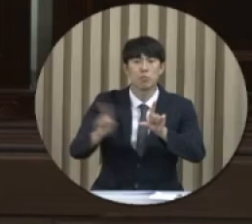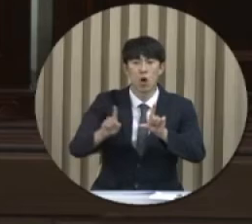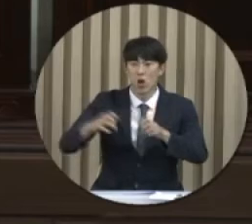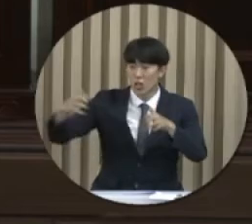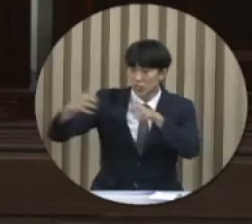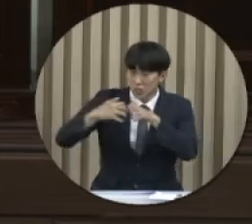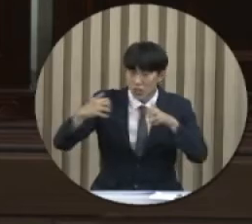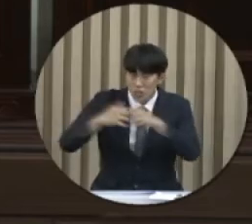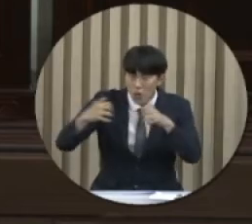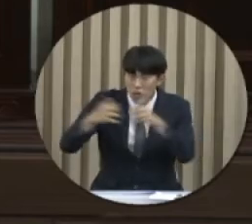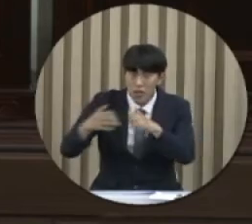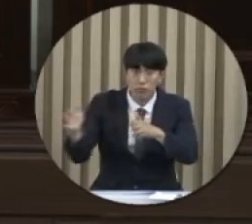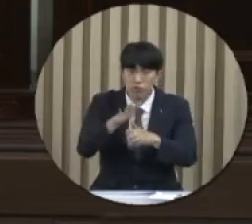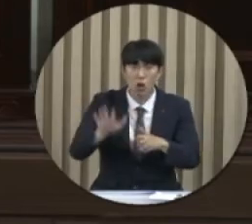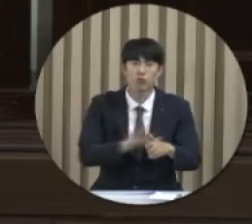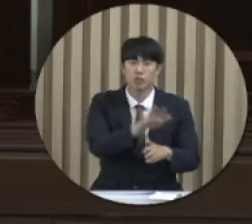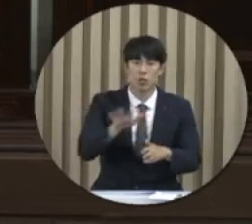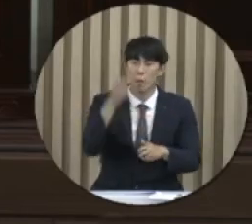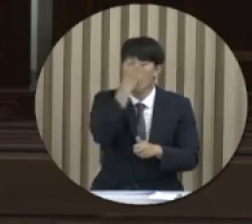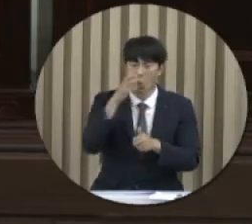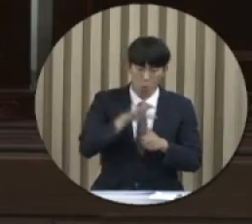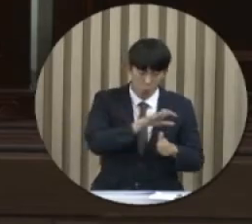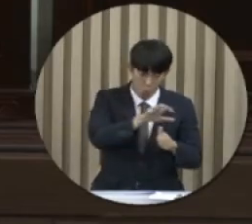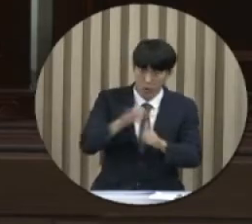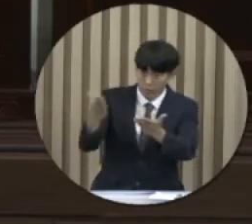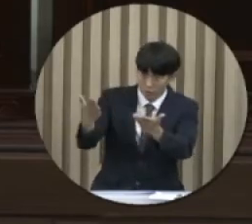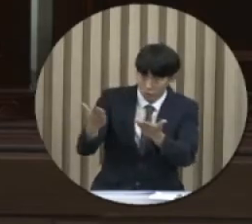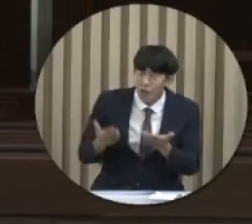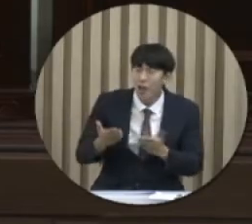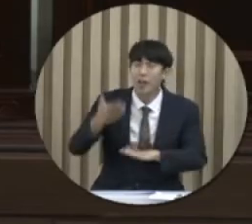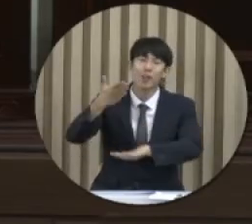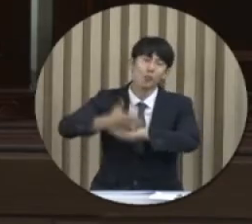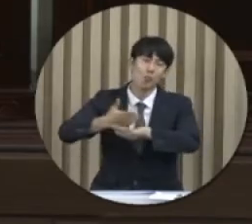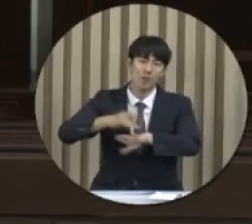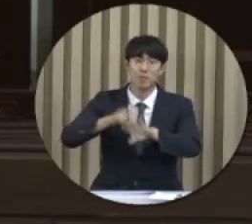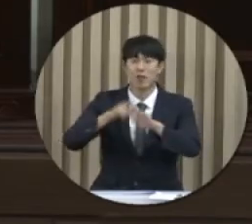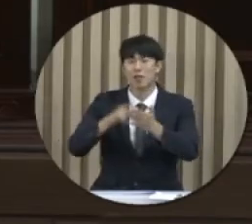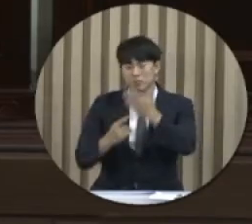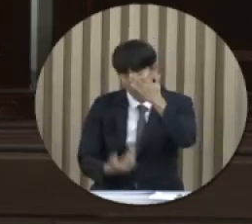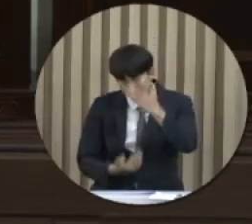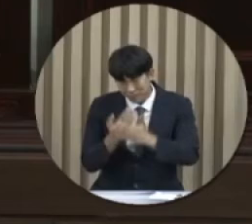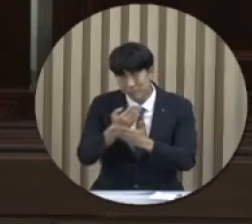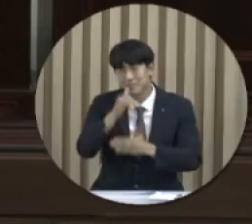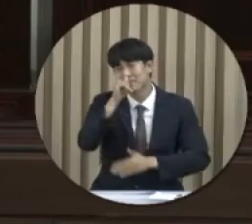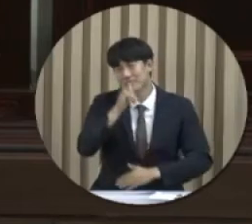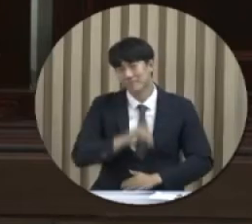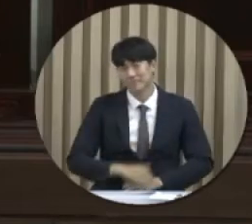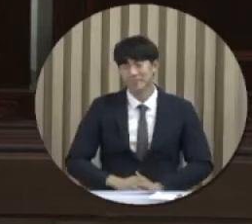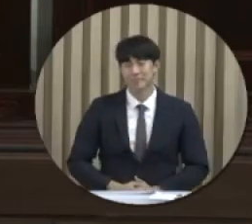전쟁으로부터 우리를 보호해주고 있구나 하는 고마운 마음이 들 때도 있었습니다.